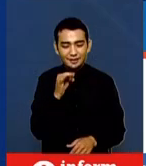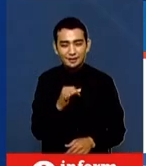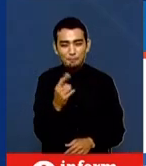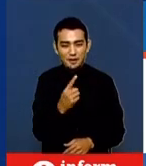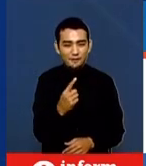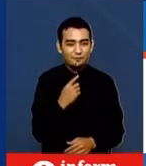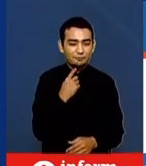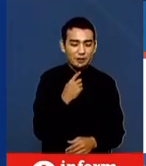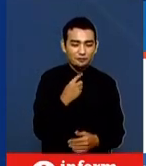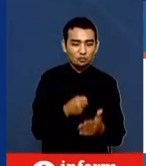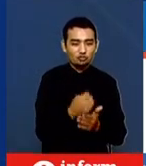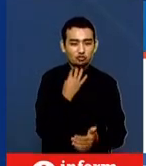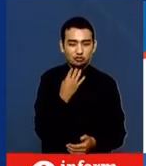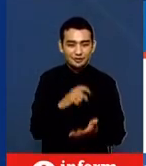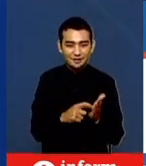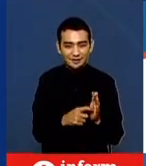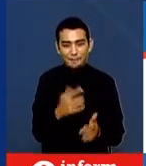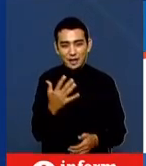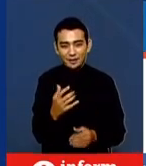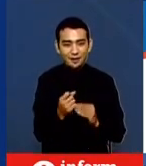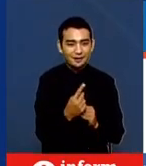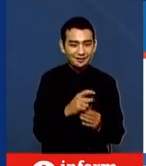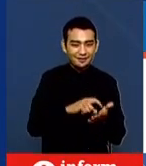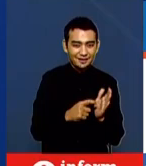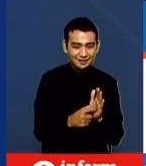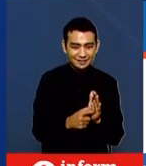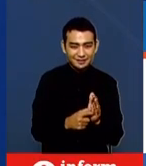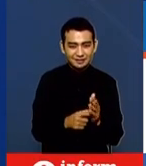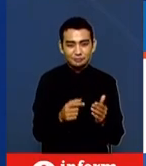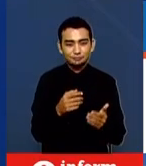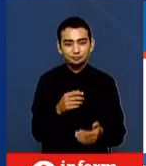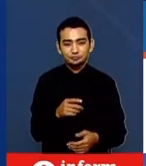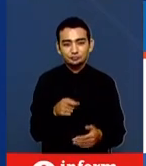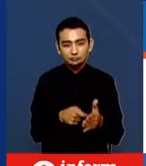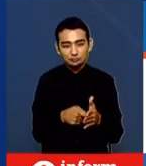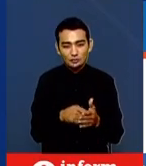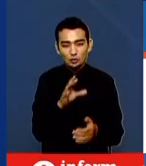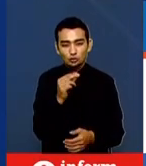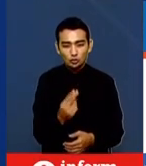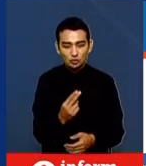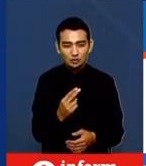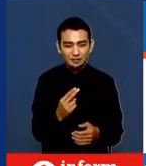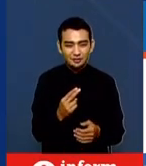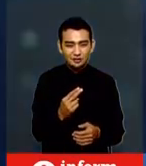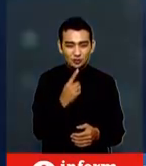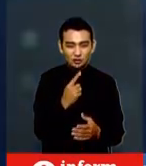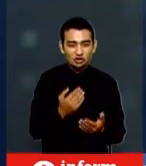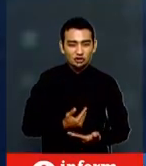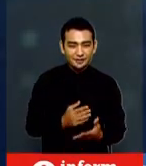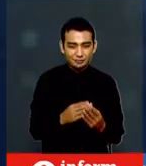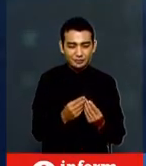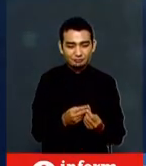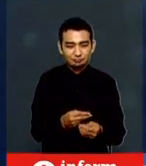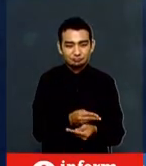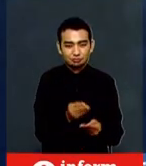классы и учащиеся пятых, одиннадцатых классов категории социально уязвимых категорий населения. Кроме